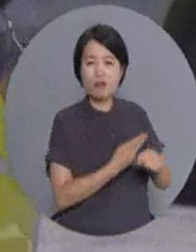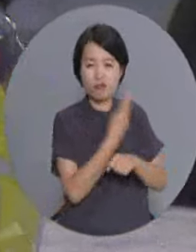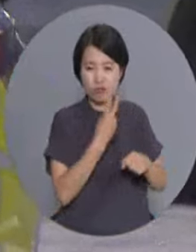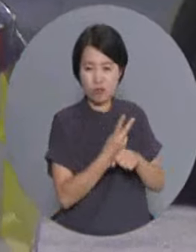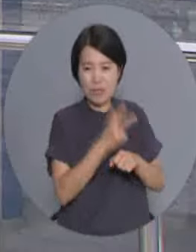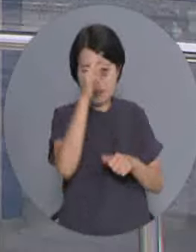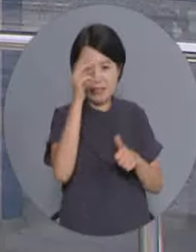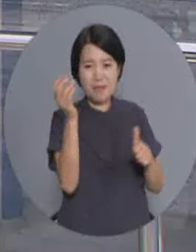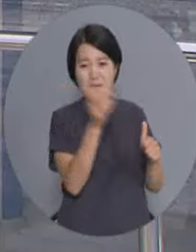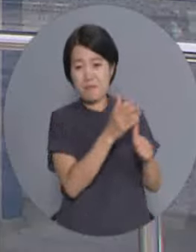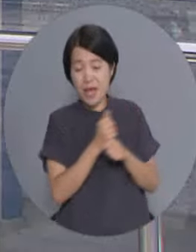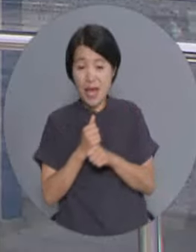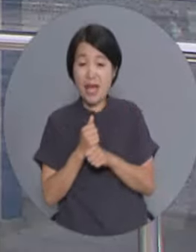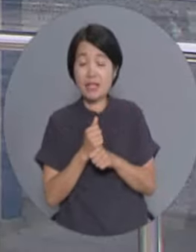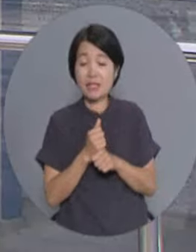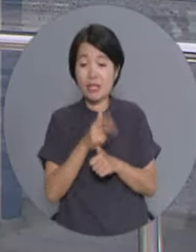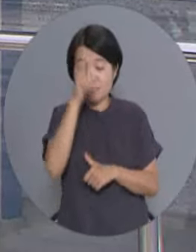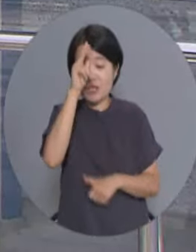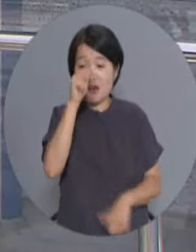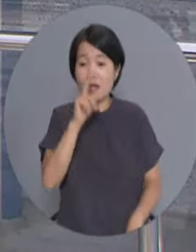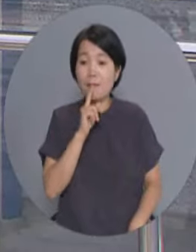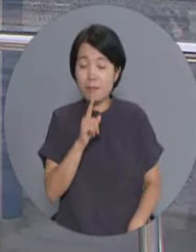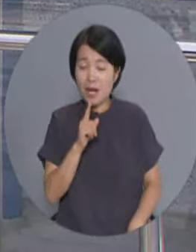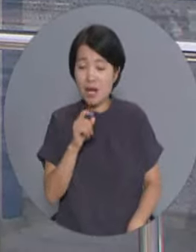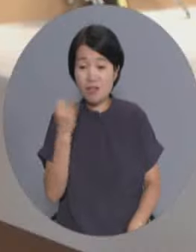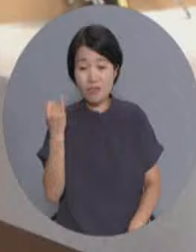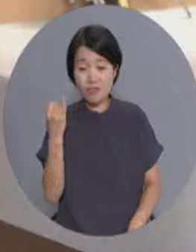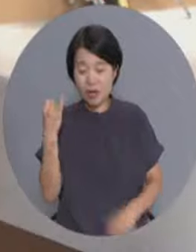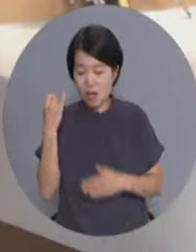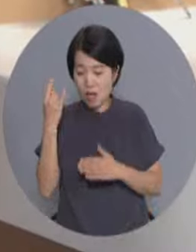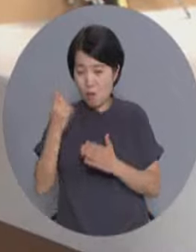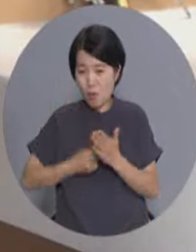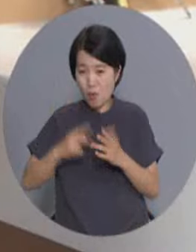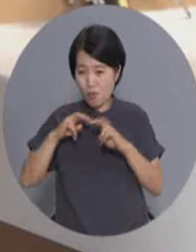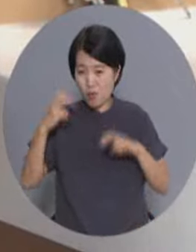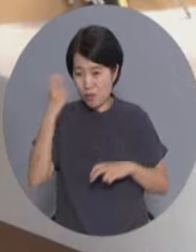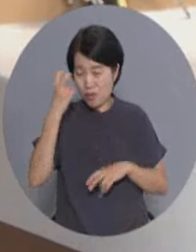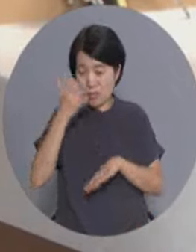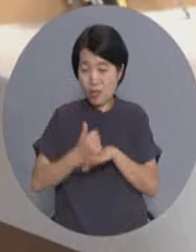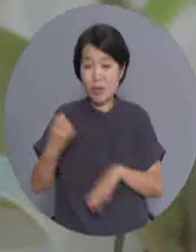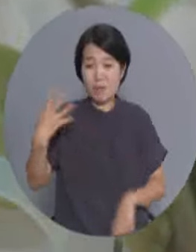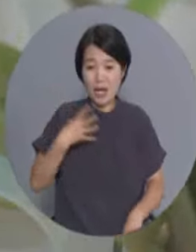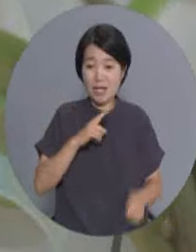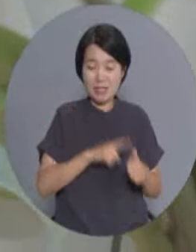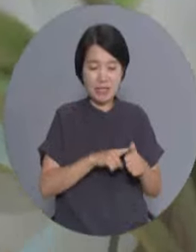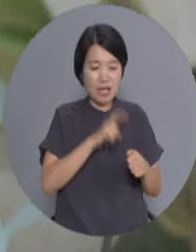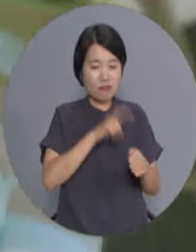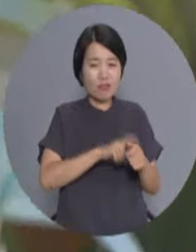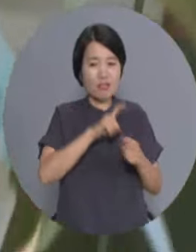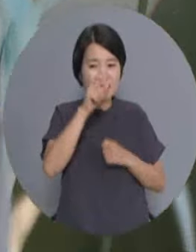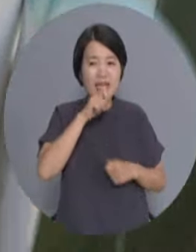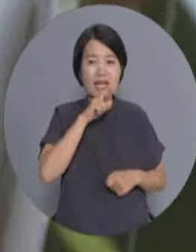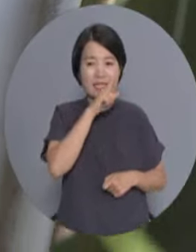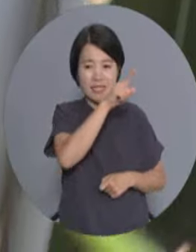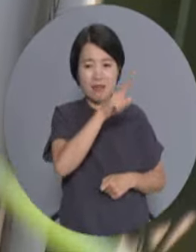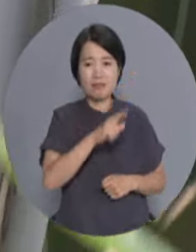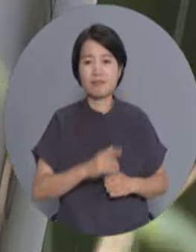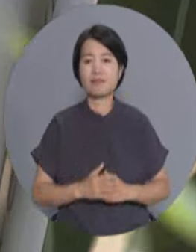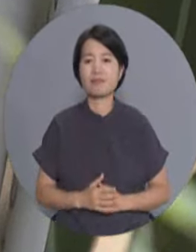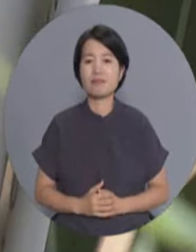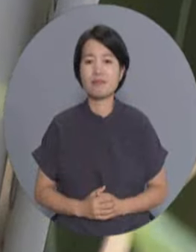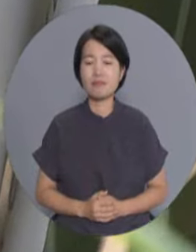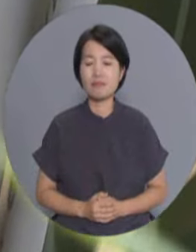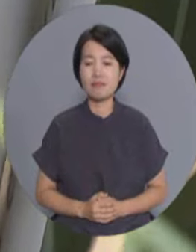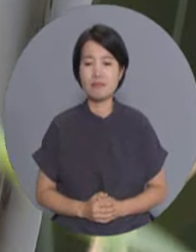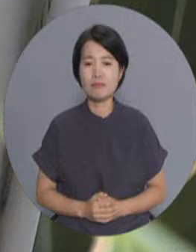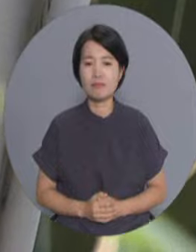붙잡혔습니다. 순천경찰서는 오늘 국과수에 구두소견을 통보받았으며 구속영장을 신청했습니다. MBC 뉴스